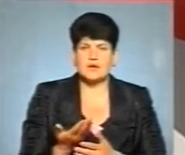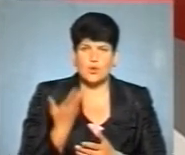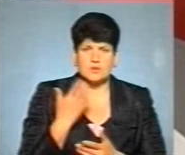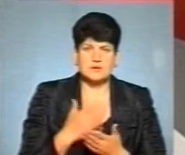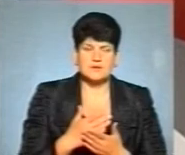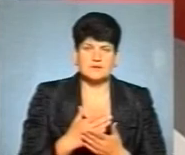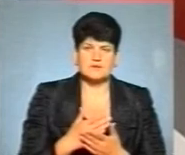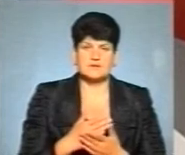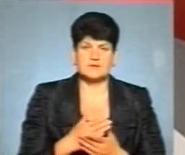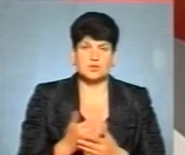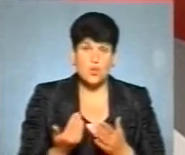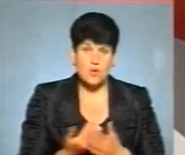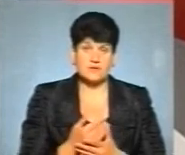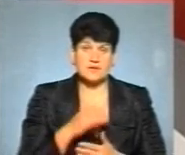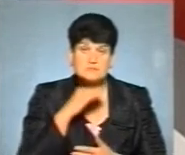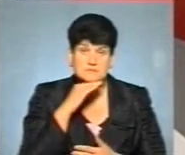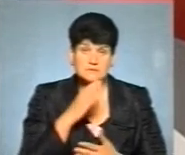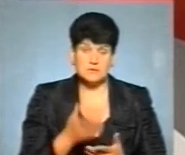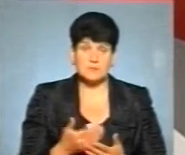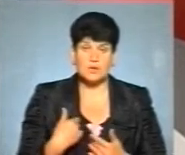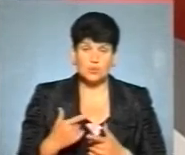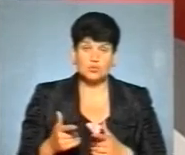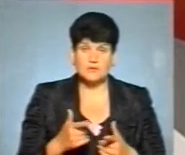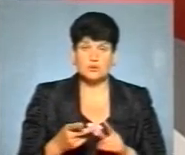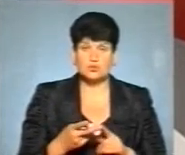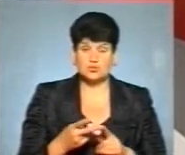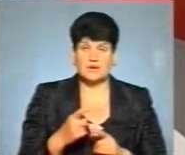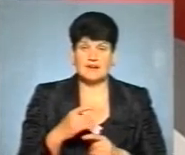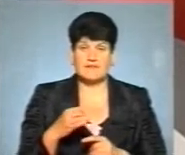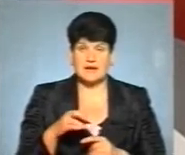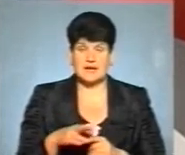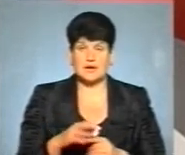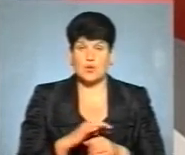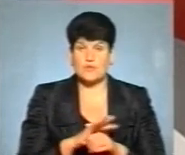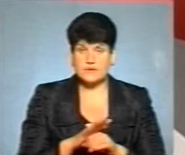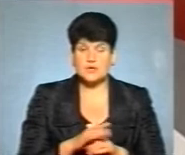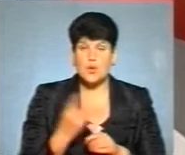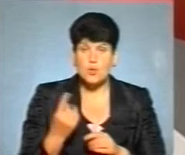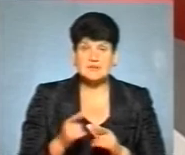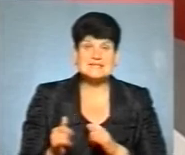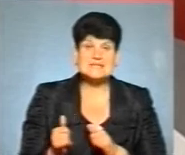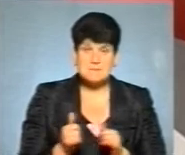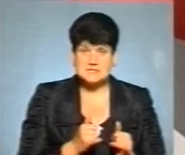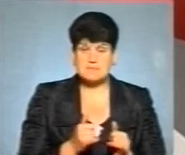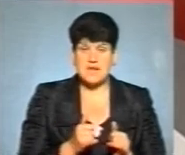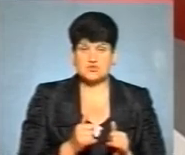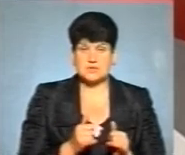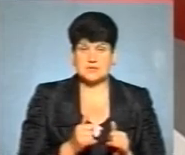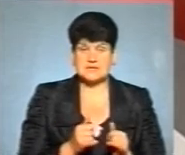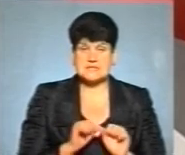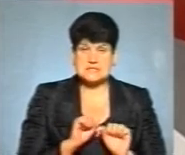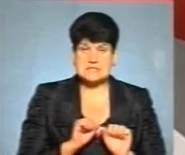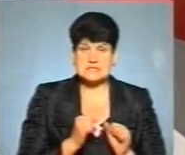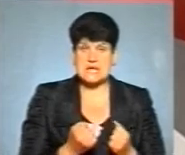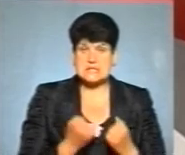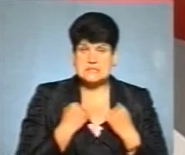є в достатній кількості. Тому що ми десь готували вже до другої хвилі ковіду, і область забезпечена, як і захисними